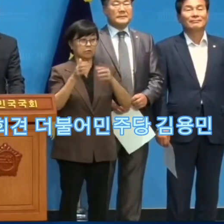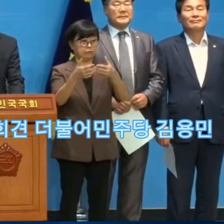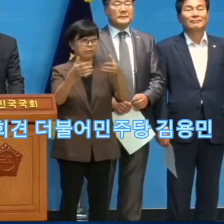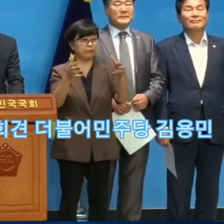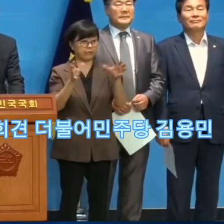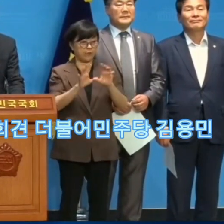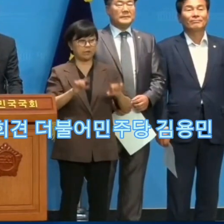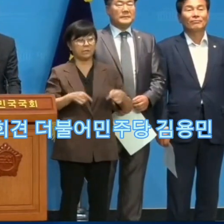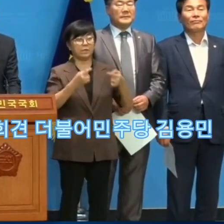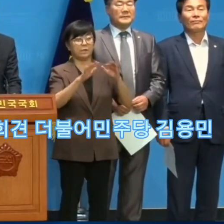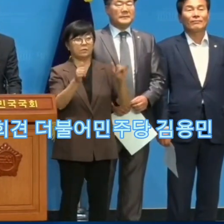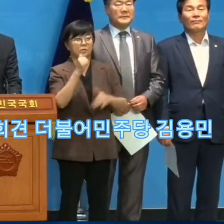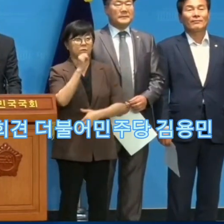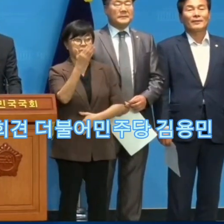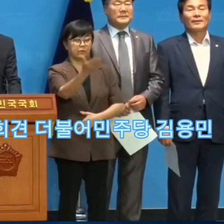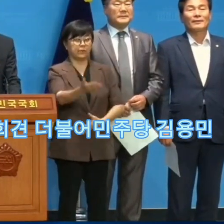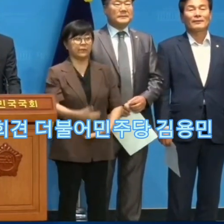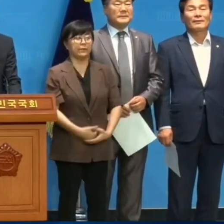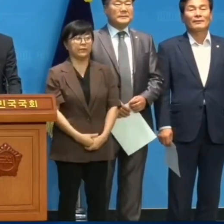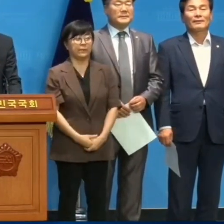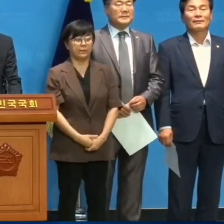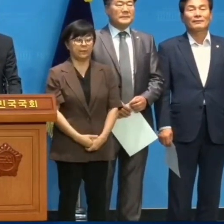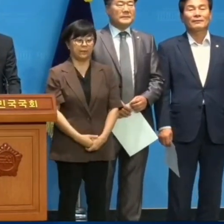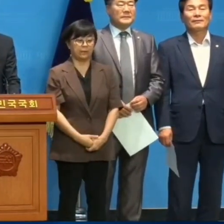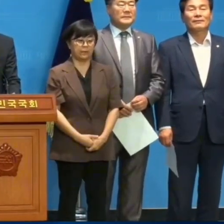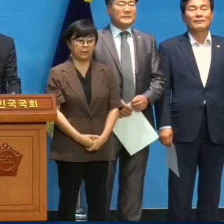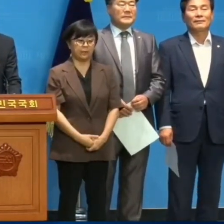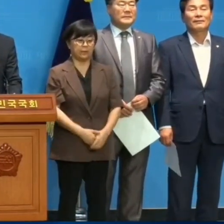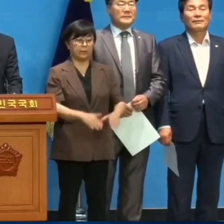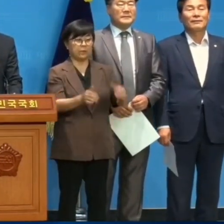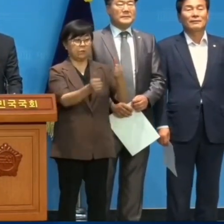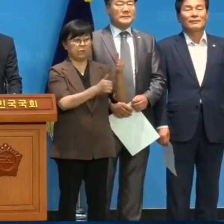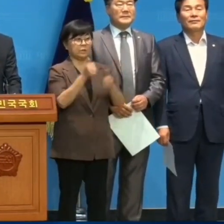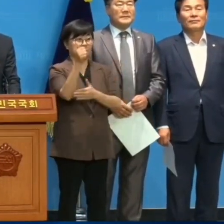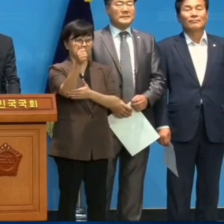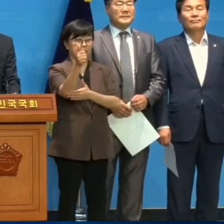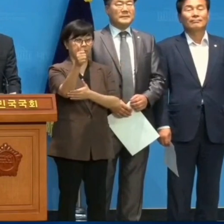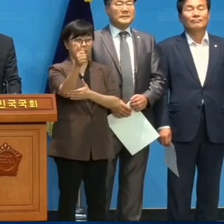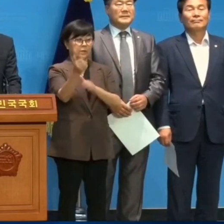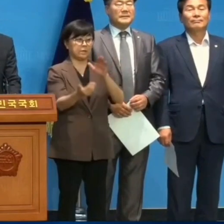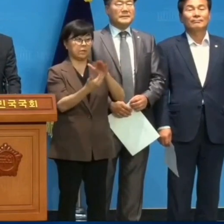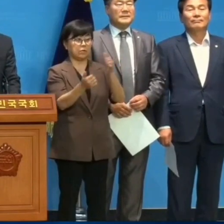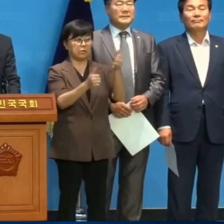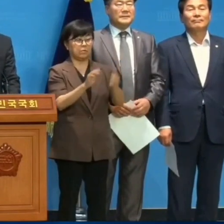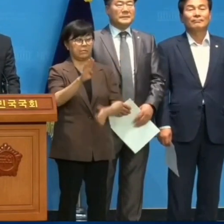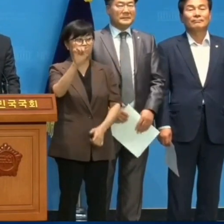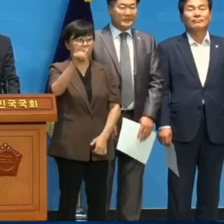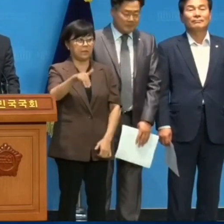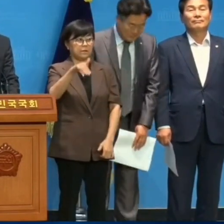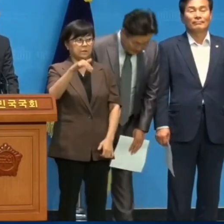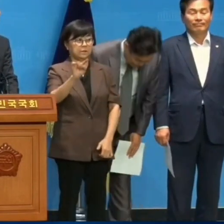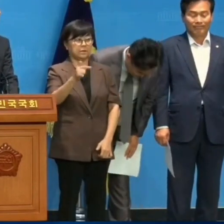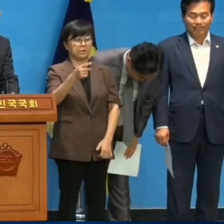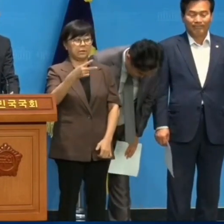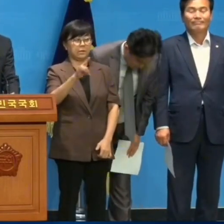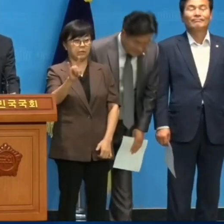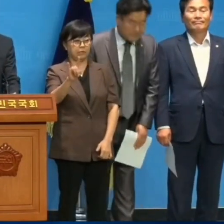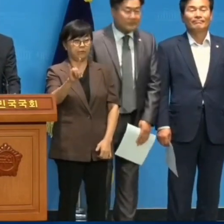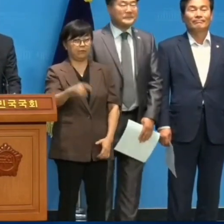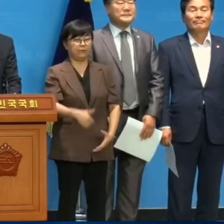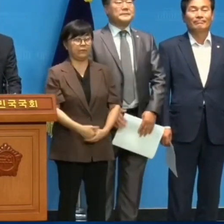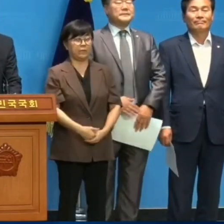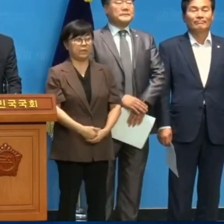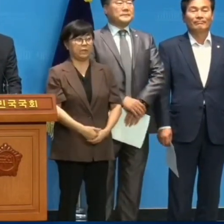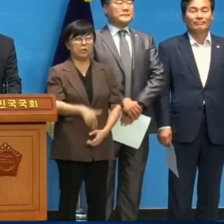먼저 참석하신 분을 소개해 드리겠습니다. 대책위 위원장이시고 최고위원인 박찬대 최고위원님 참석하셨습니다. 네,